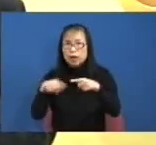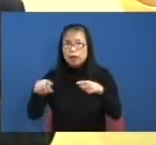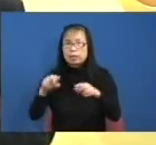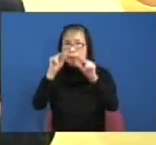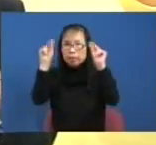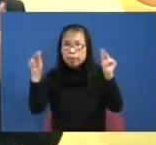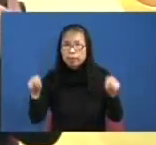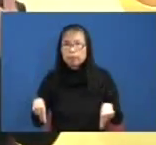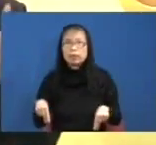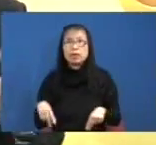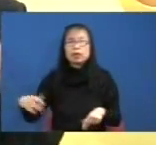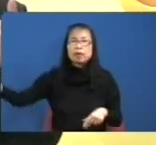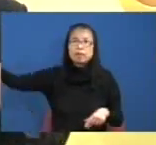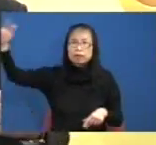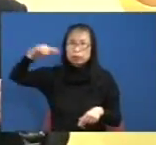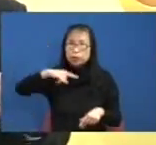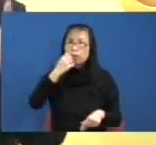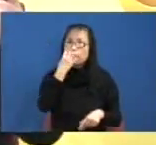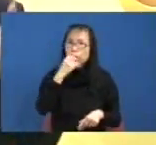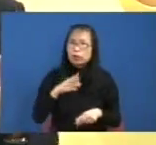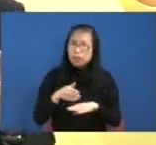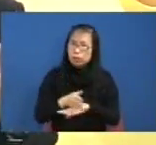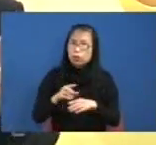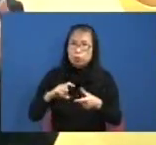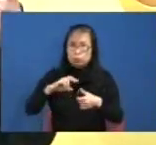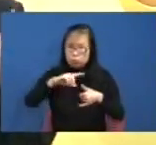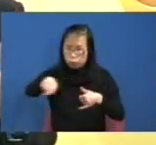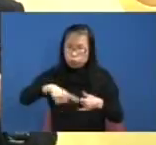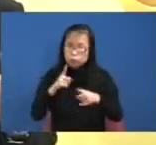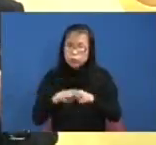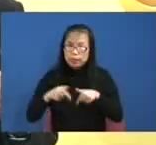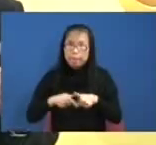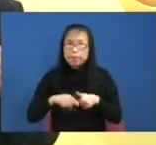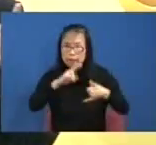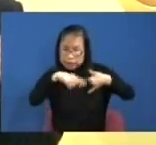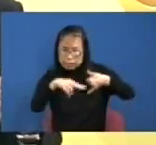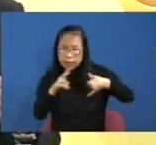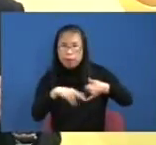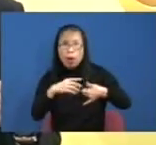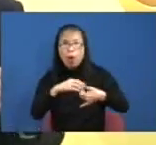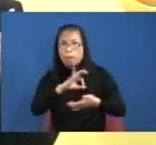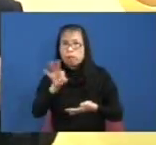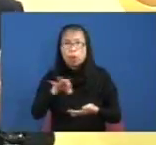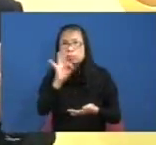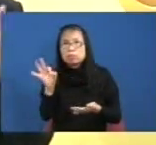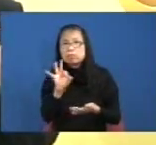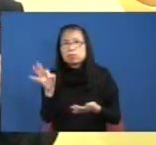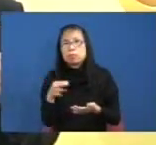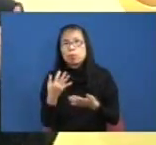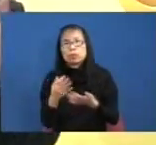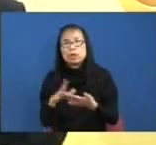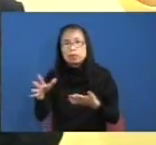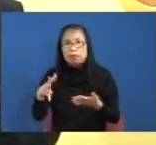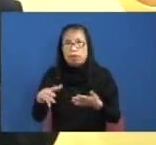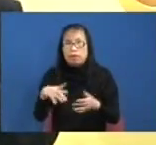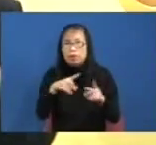港，就算食安中心檢測過係冇事，係冇受污染，咁但係啲市民